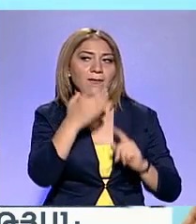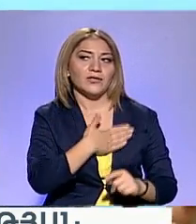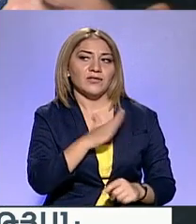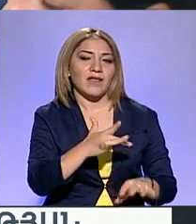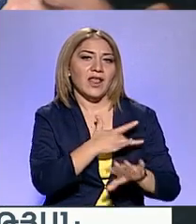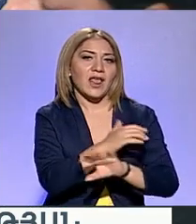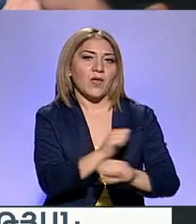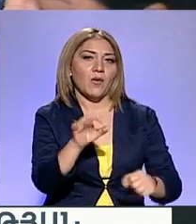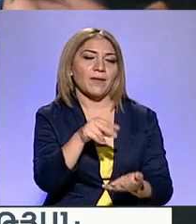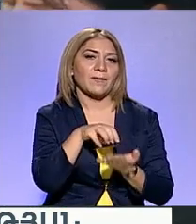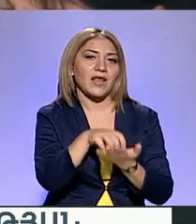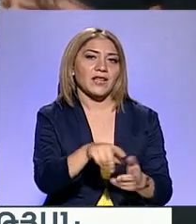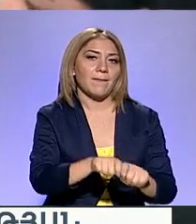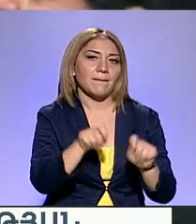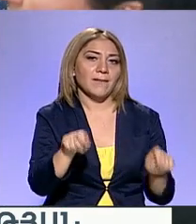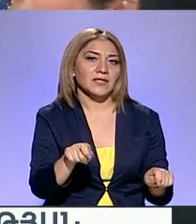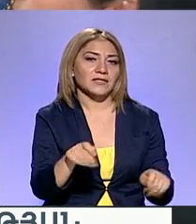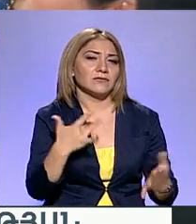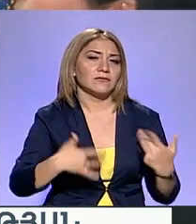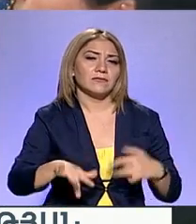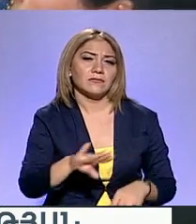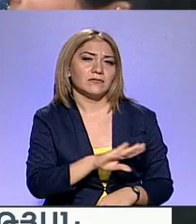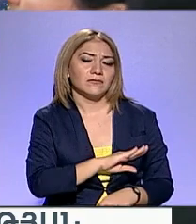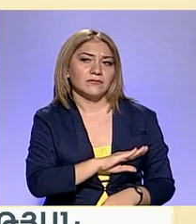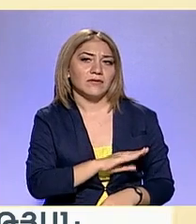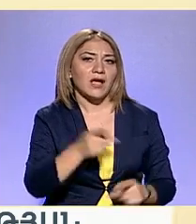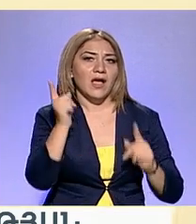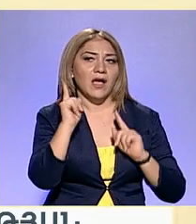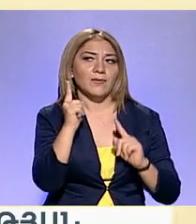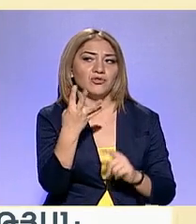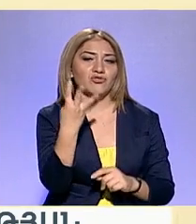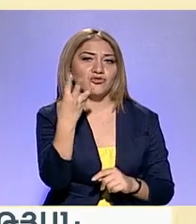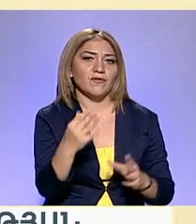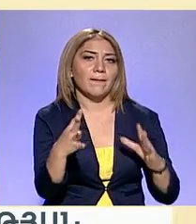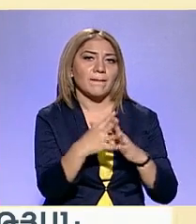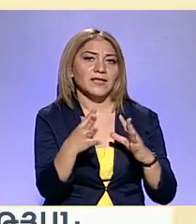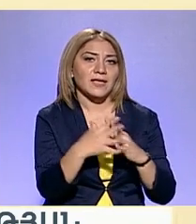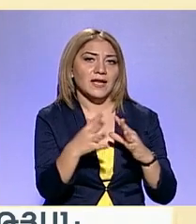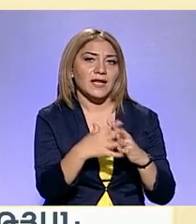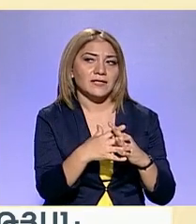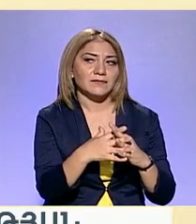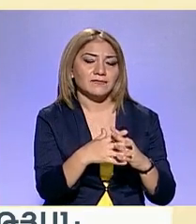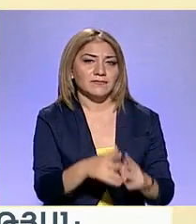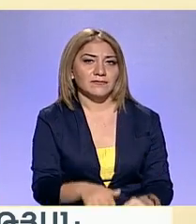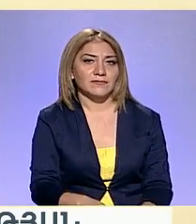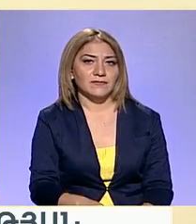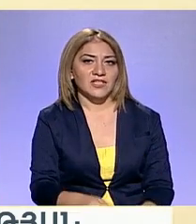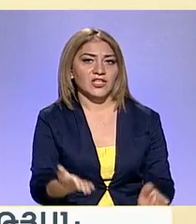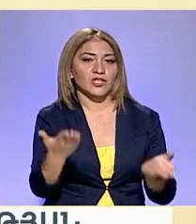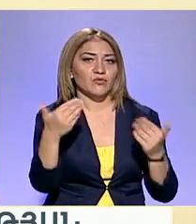համար հիմնադրամ ստեղծելու համար։ Անհերքելի փաստ է, որ ապրիլյան քարորիայի պատերազմի հանգուցալ